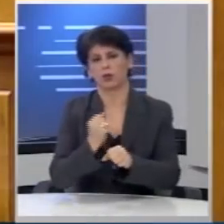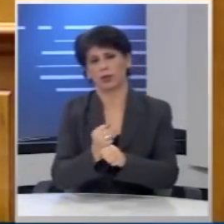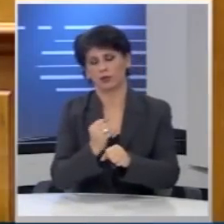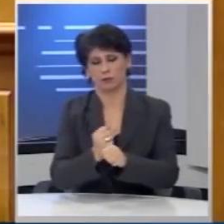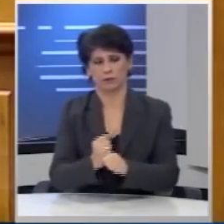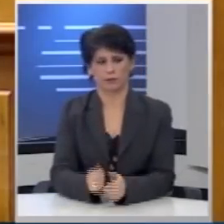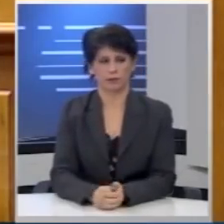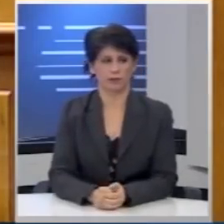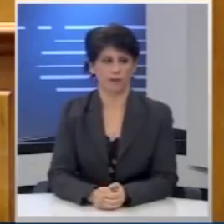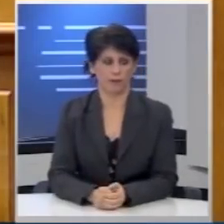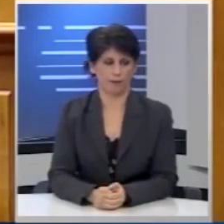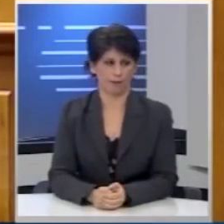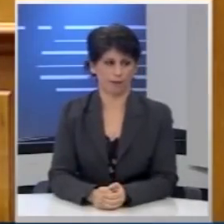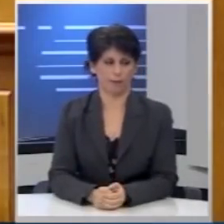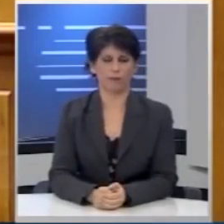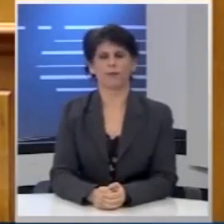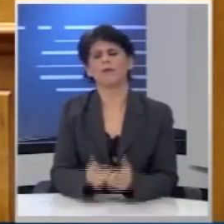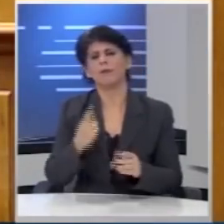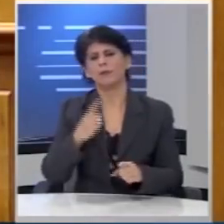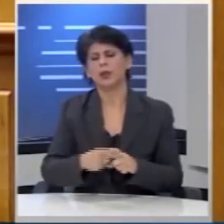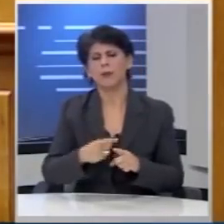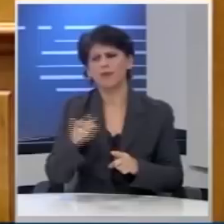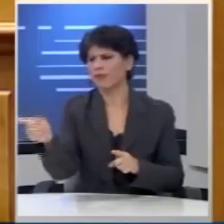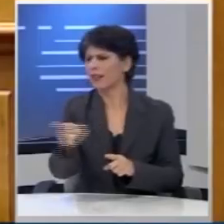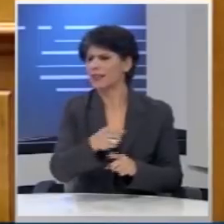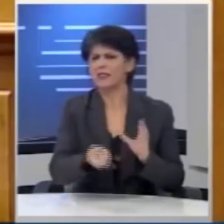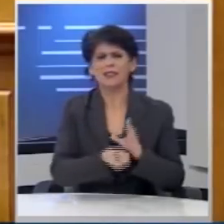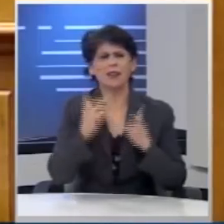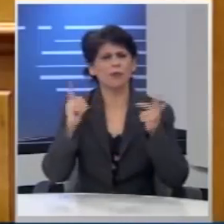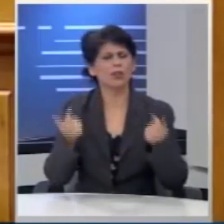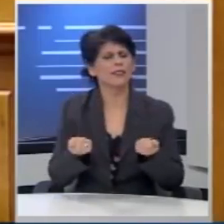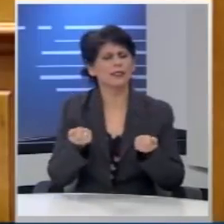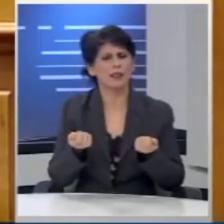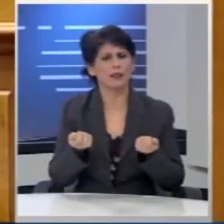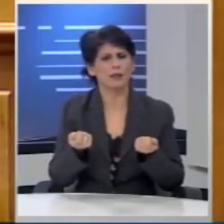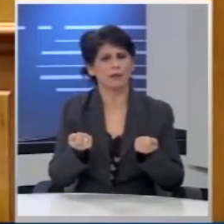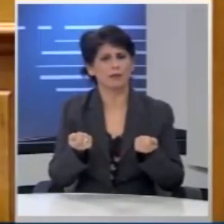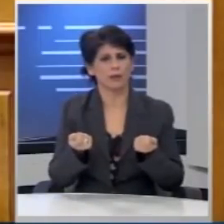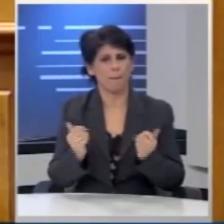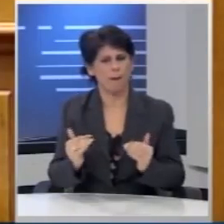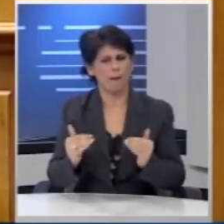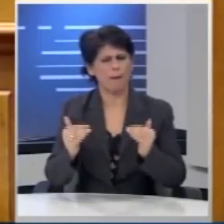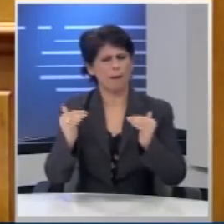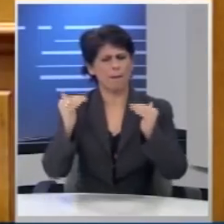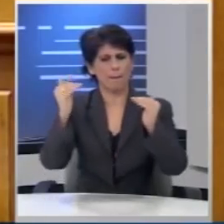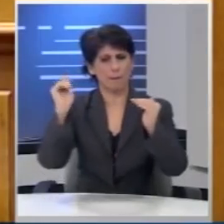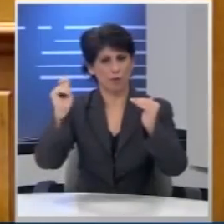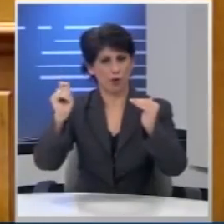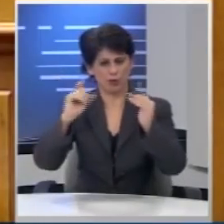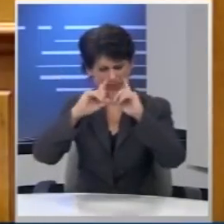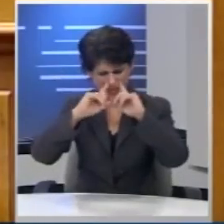εργαζομένων. Τι κάνετε με απλά λόγια εσείς Νέας Δημοκρατίας? Κλιμακώνετε την πολιτική του